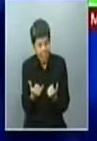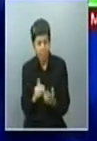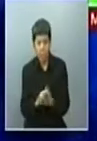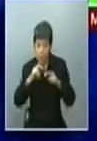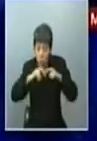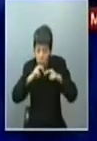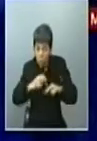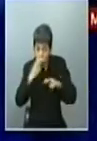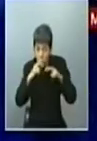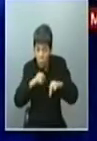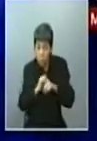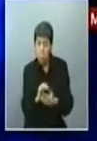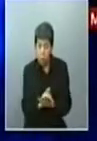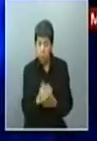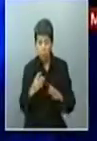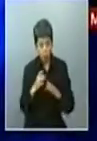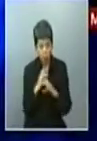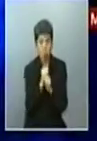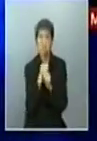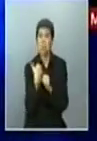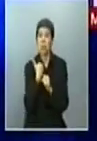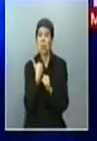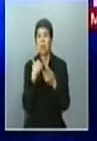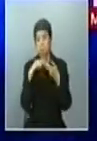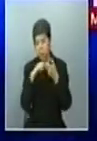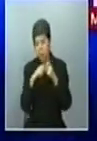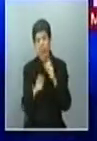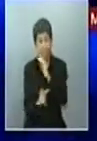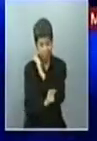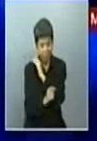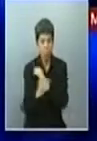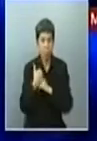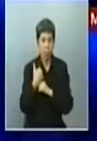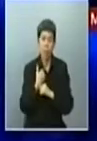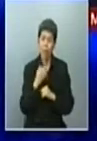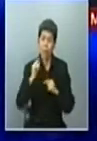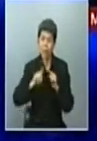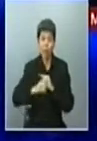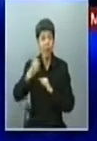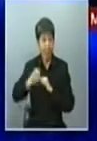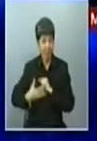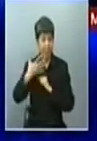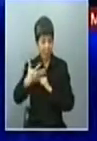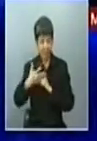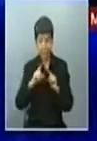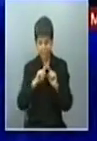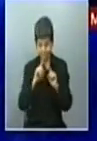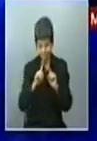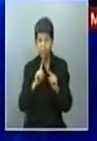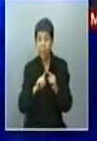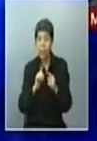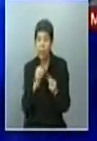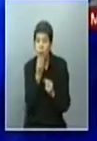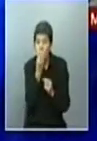รงนี้เนี่ยเขาสรุปปัจจัยที่จะมีผลกระทบต่อตลาดสิงคโปร์เนี่ย5 ประการหลักๆนะครับอันที่1ก็คืออัตรา